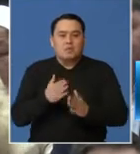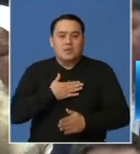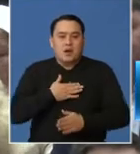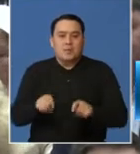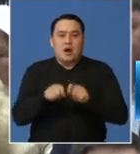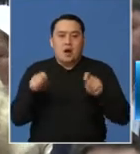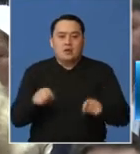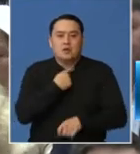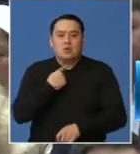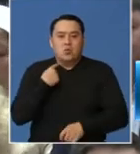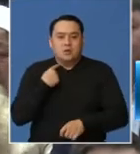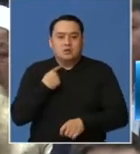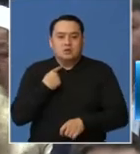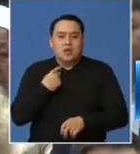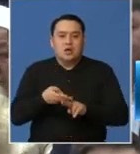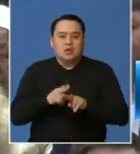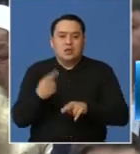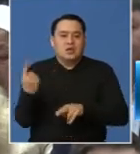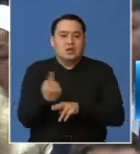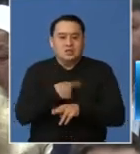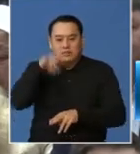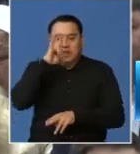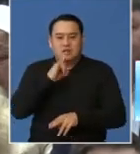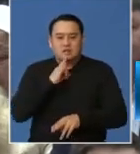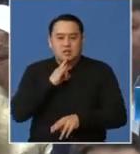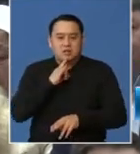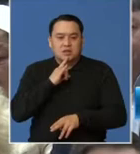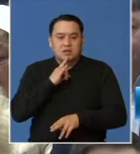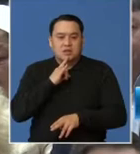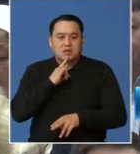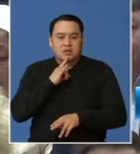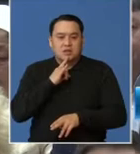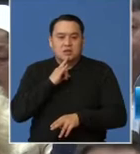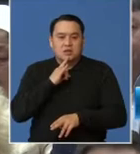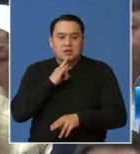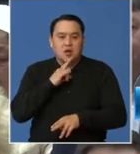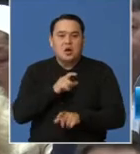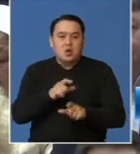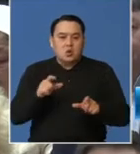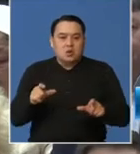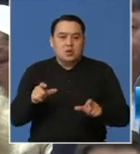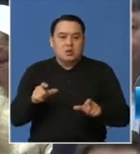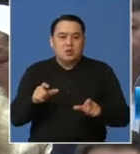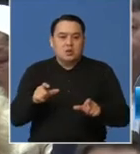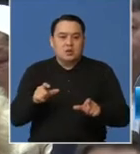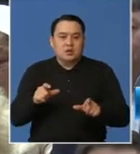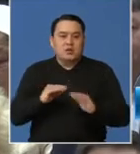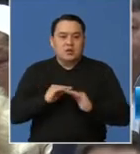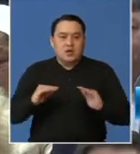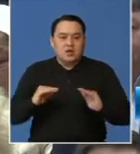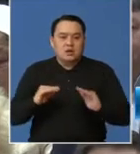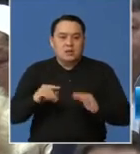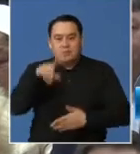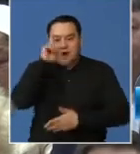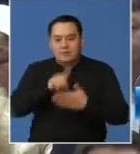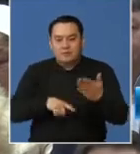нам открыть в Талдыкургане такой. Это будет единственный в Казахстане. Зато люди, эти дети как бы